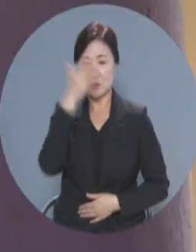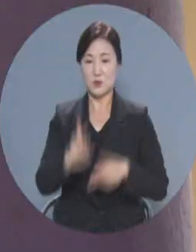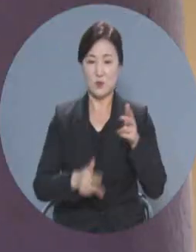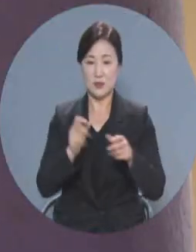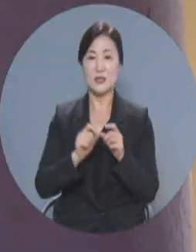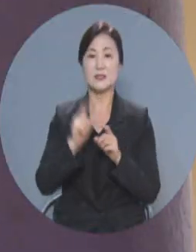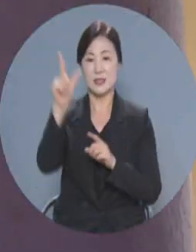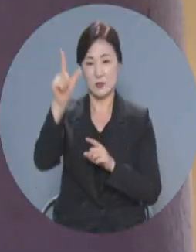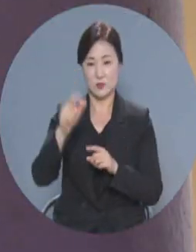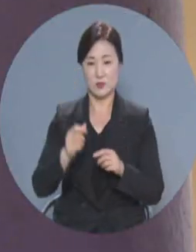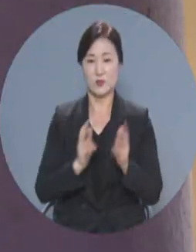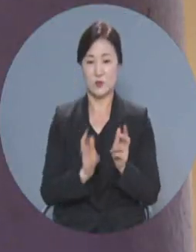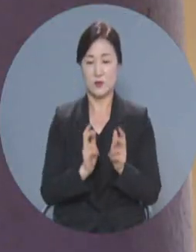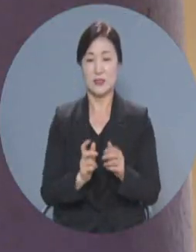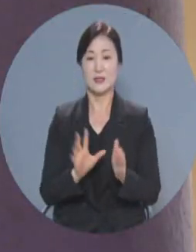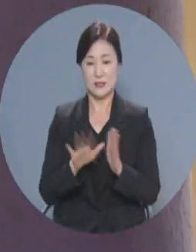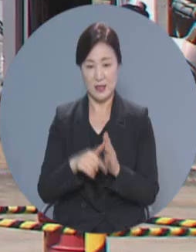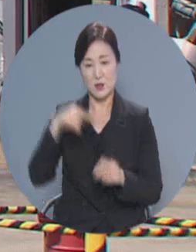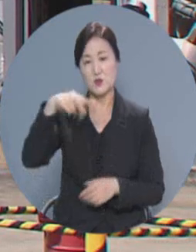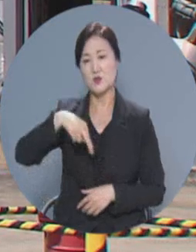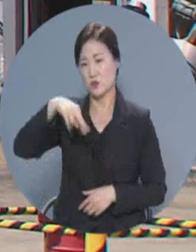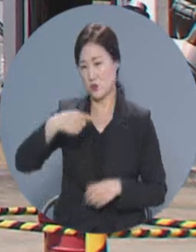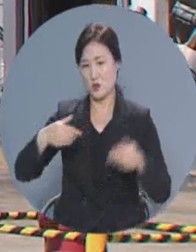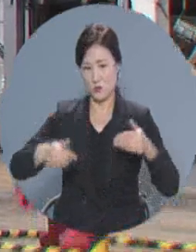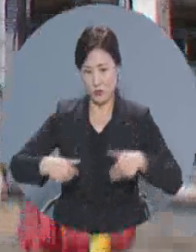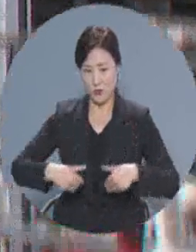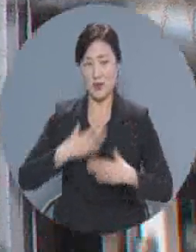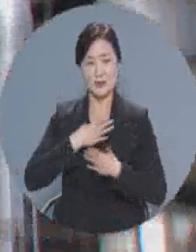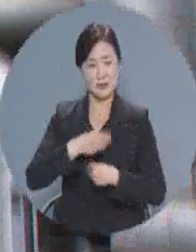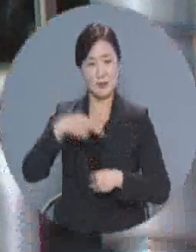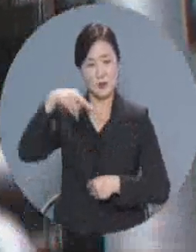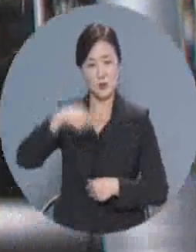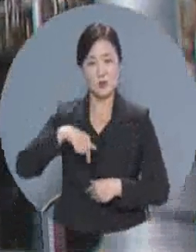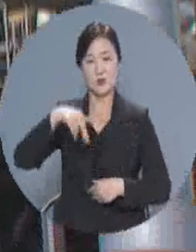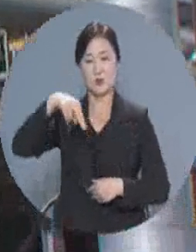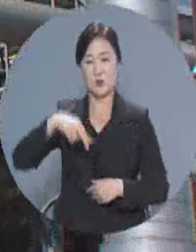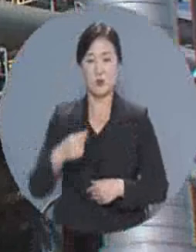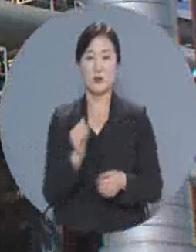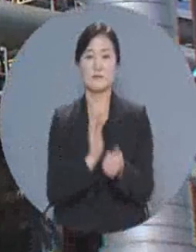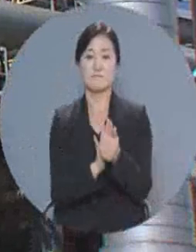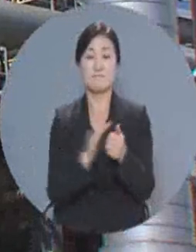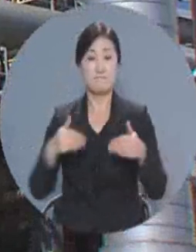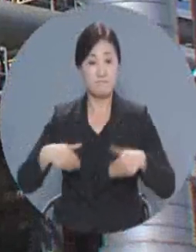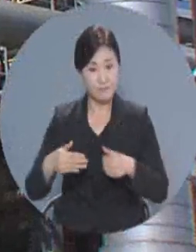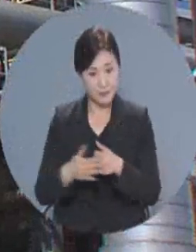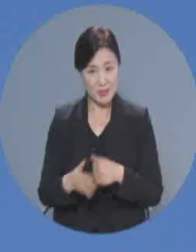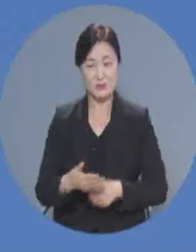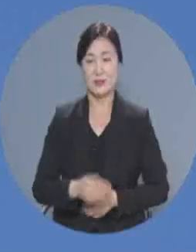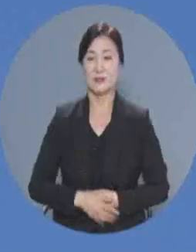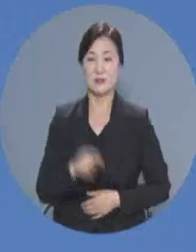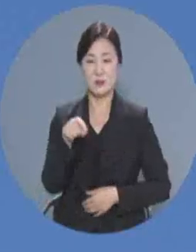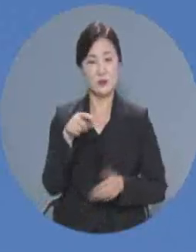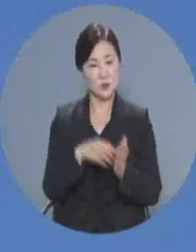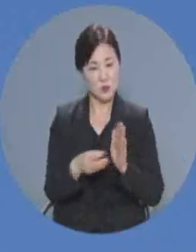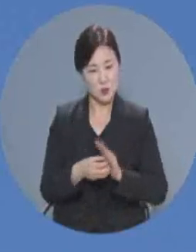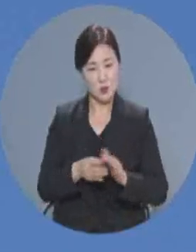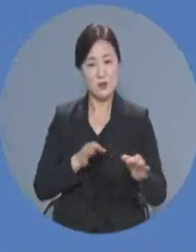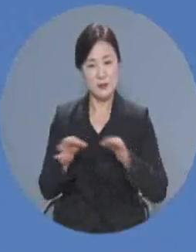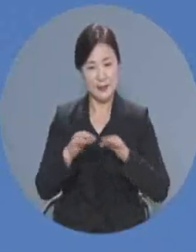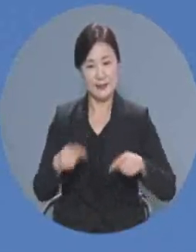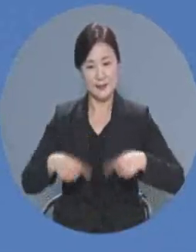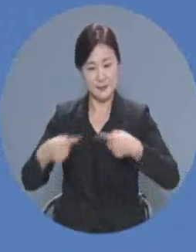여수공장 대부분의 공정에서 수소가 필요하고 안정적인 수소 공급이 중요하기 때문에 그만큼 수소시장 진출이